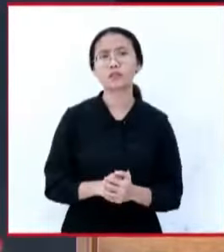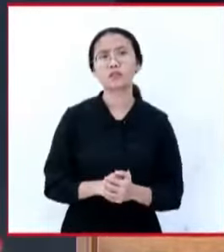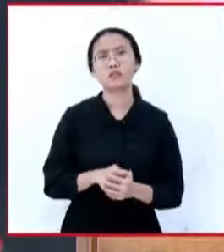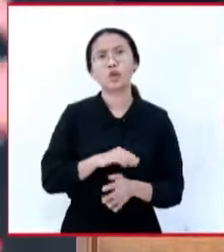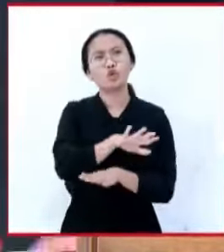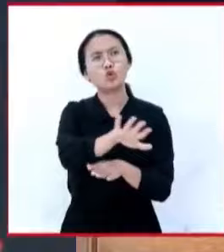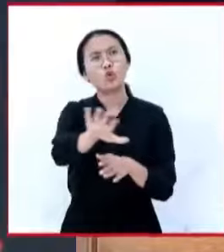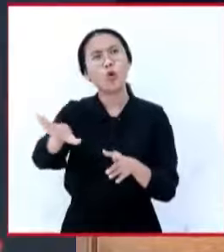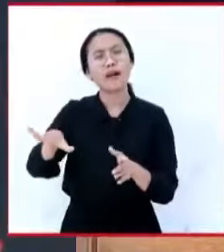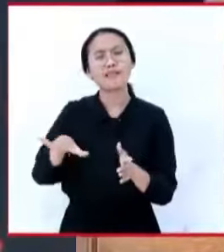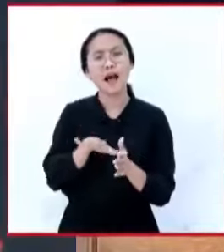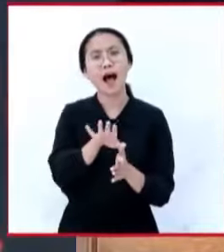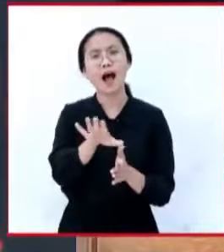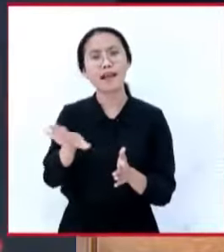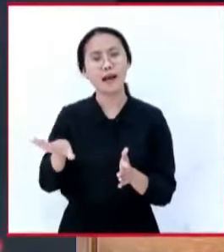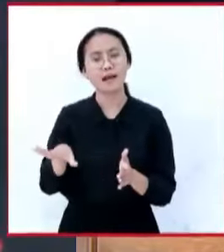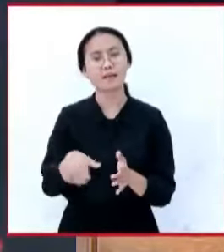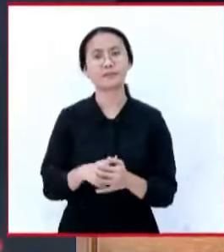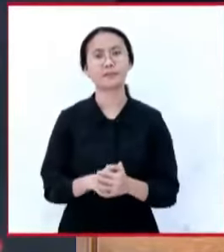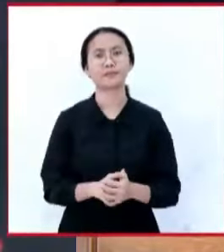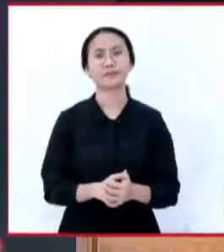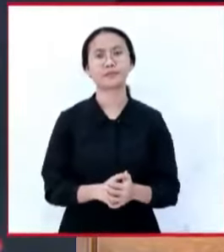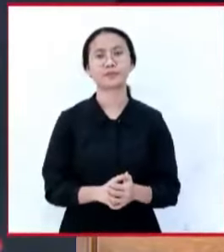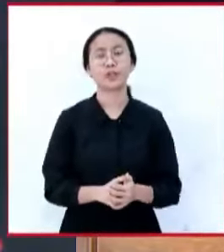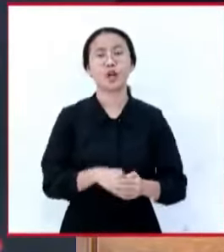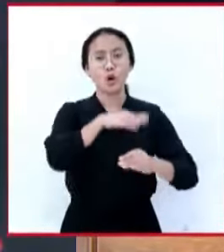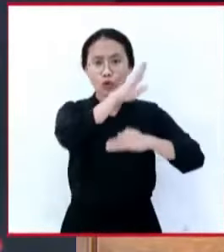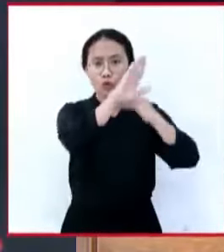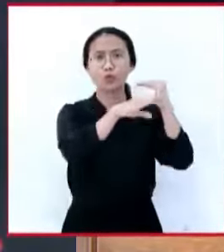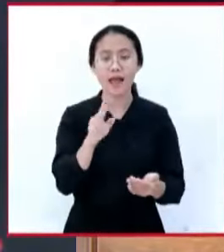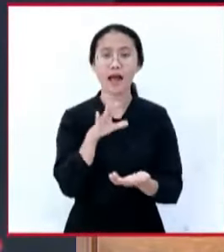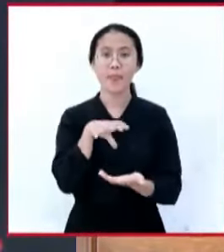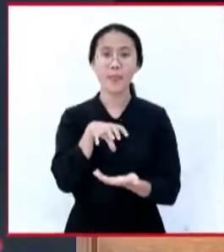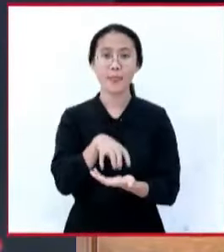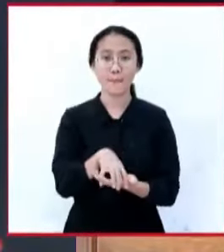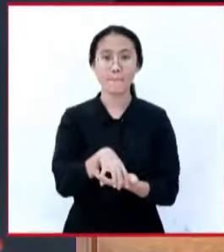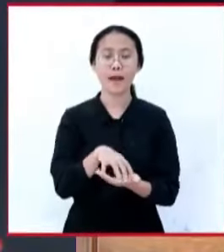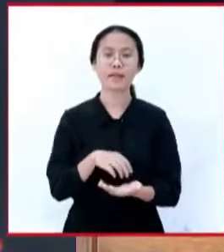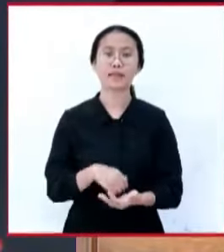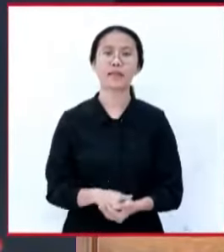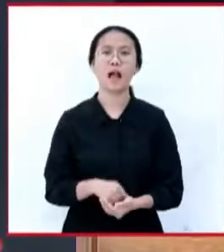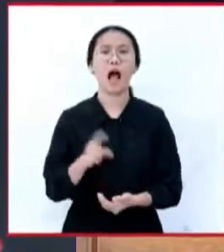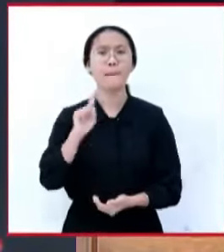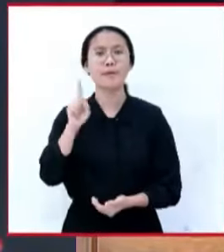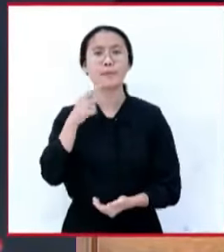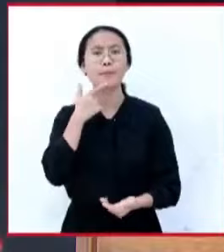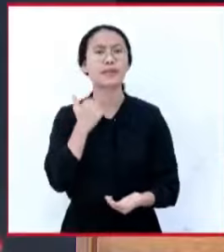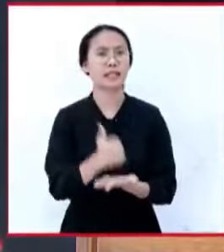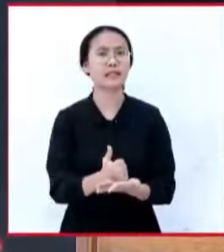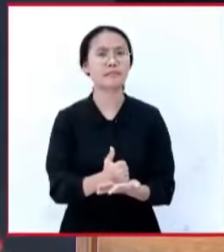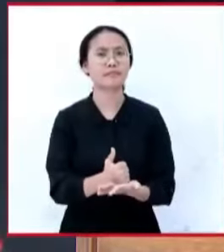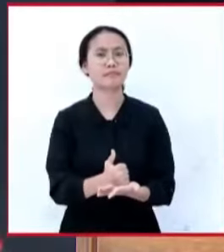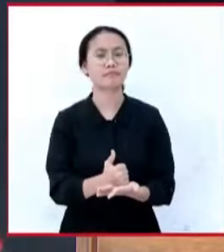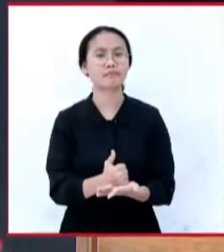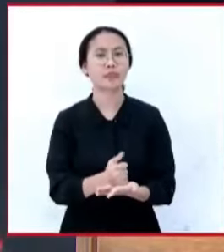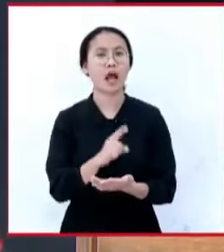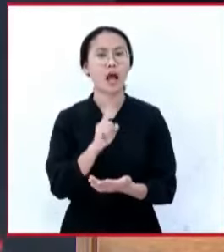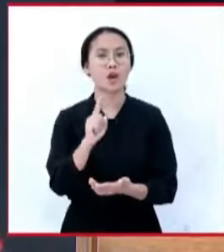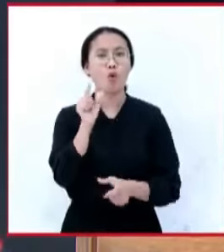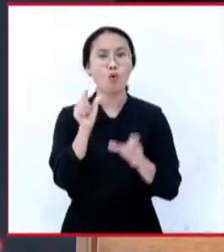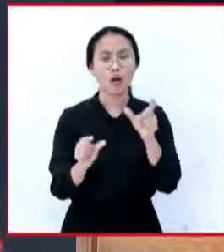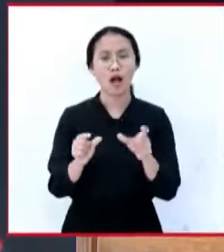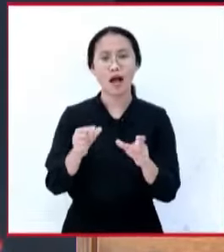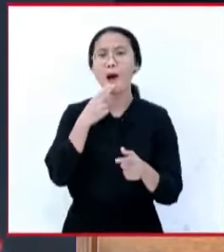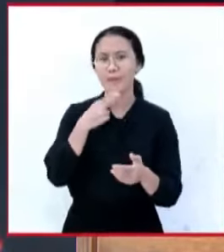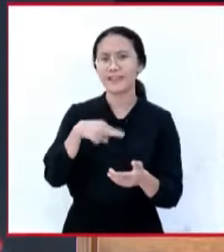sebuah situasi surga benar-benar adalah sebuah tempat Mengapa ini penting karena ada orang percaya surga tapi bukan tempat